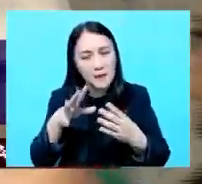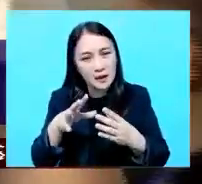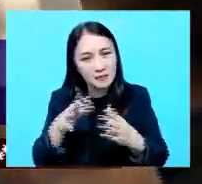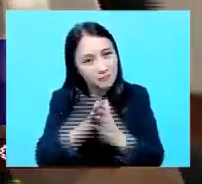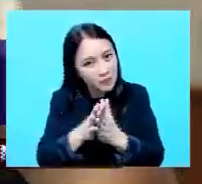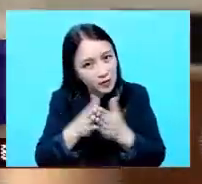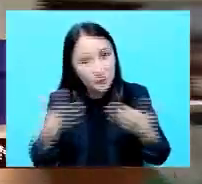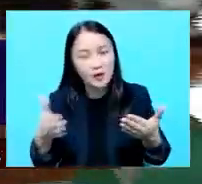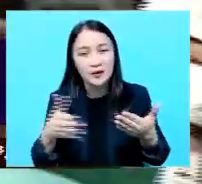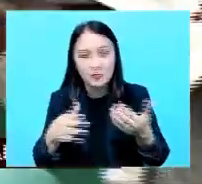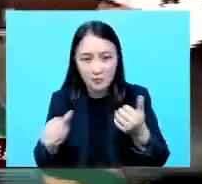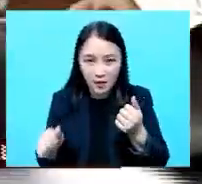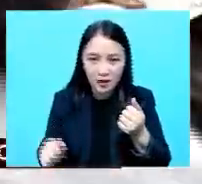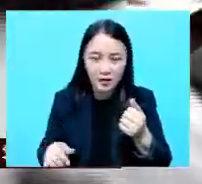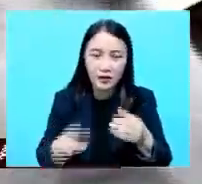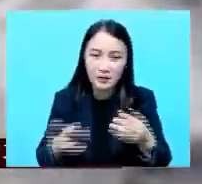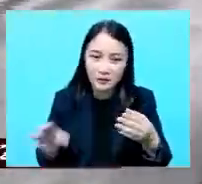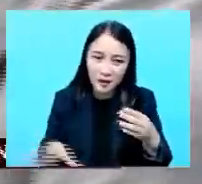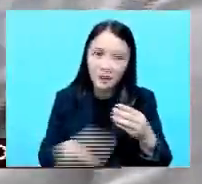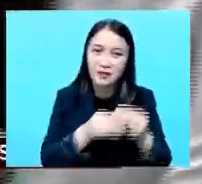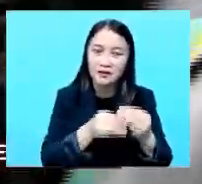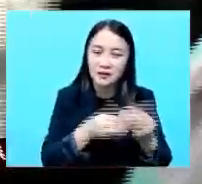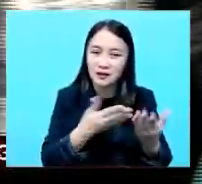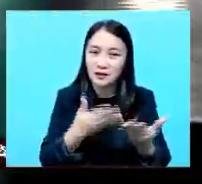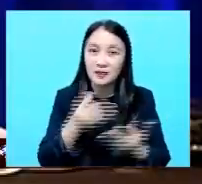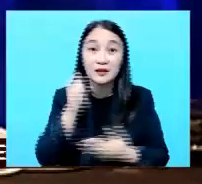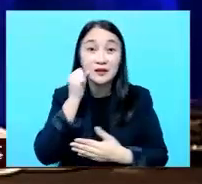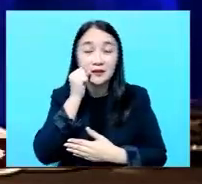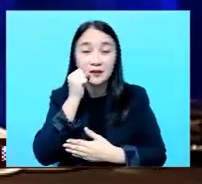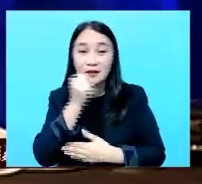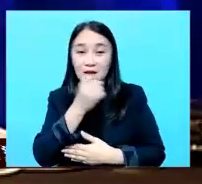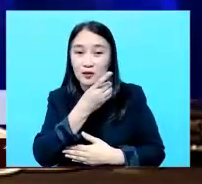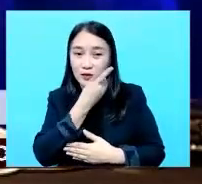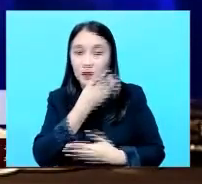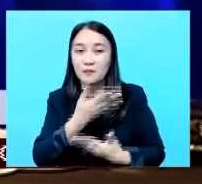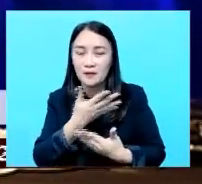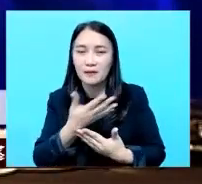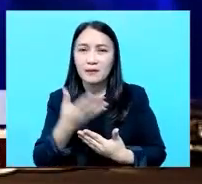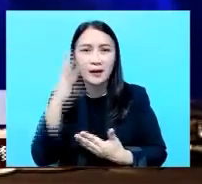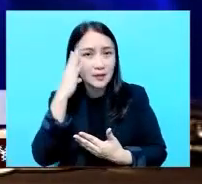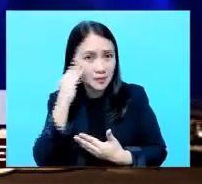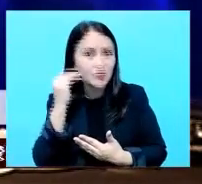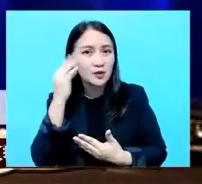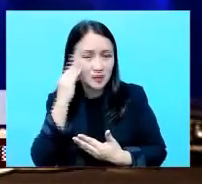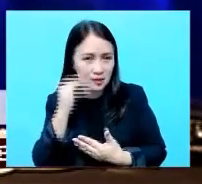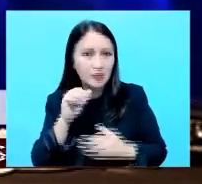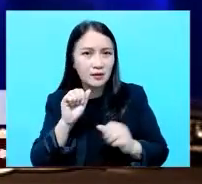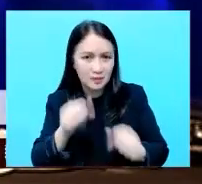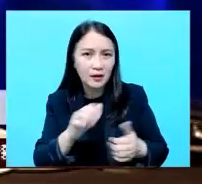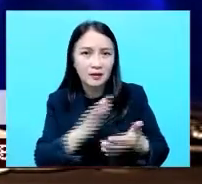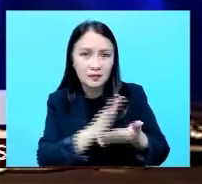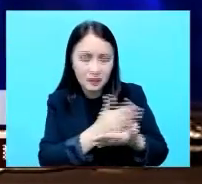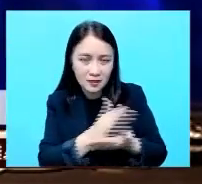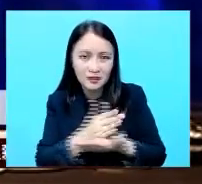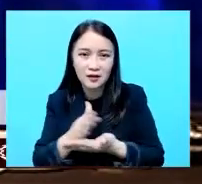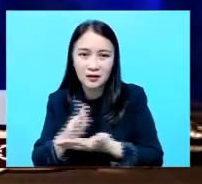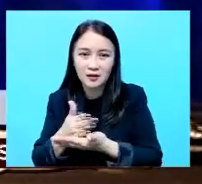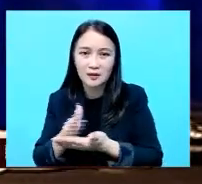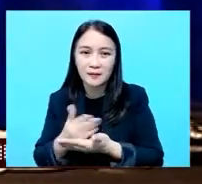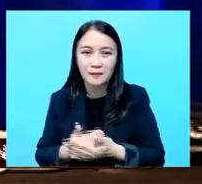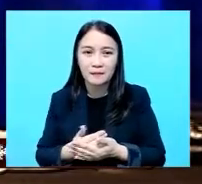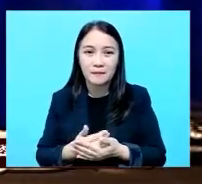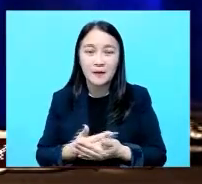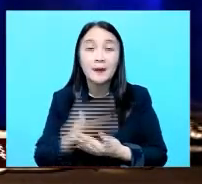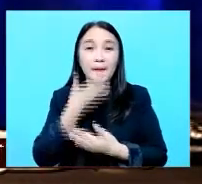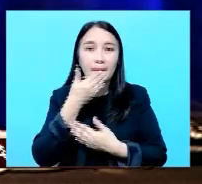task force. Ang kanyang mga experiences ay magagamit niya para ma-share at yung mga best practices